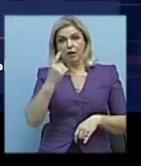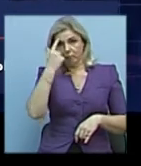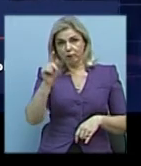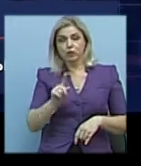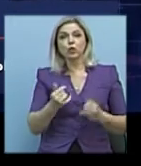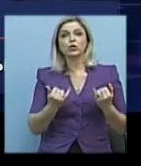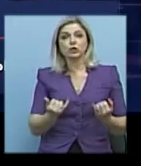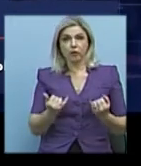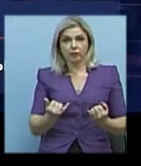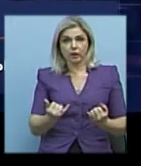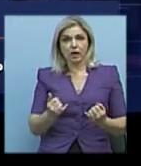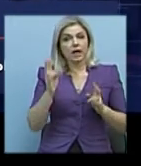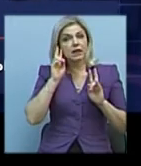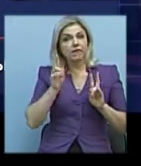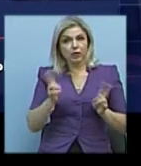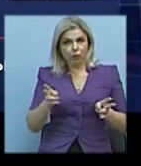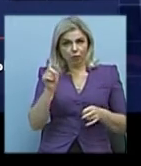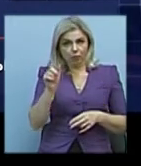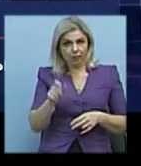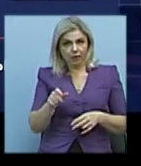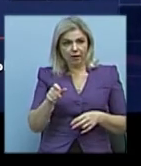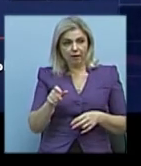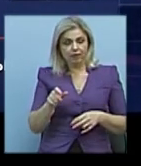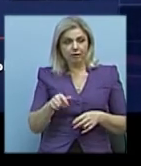щойно невідомий